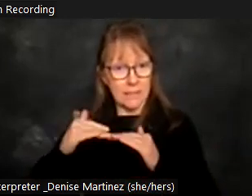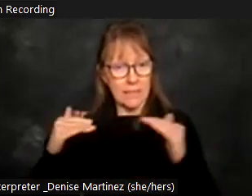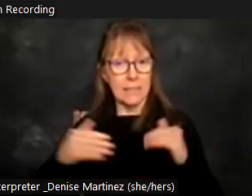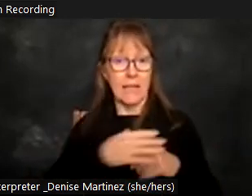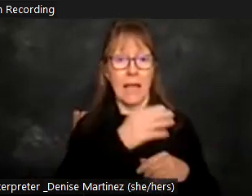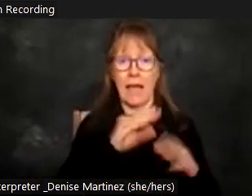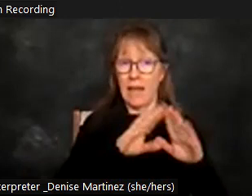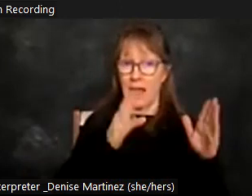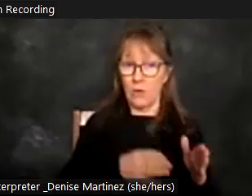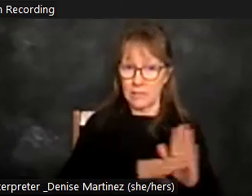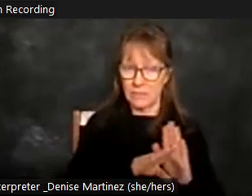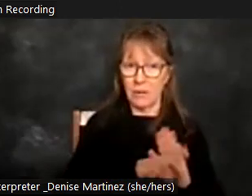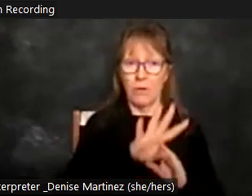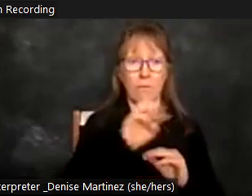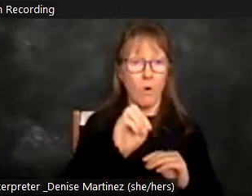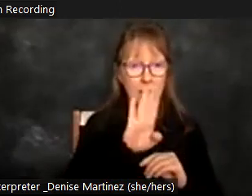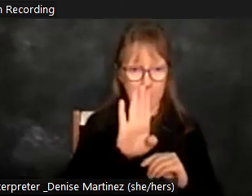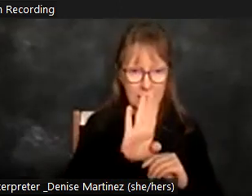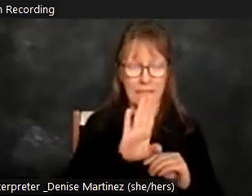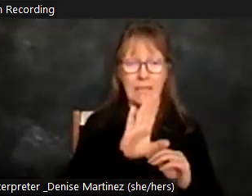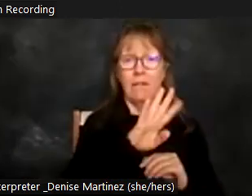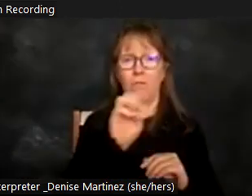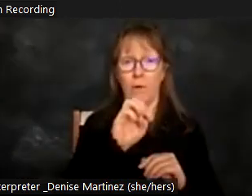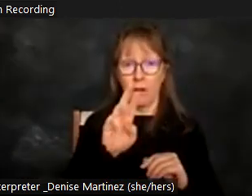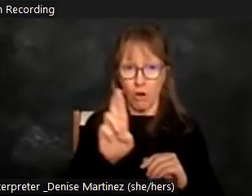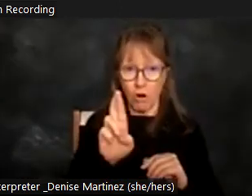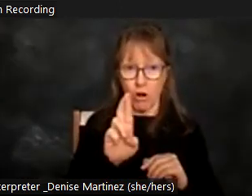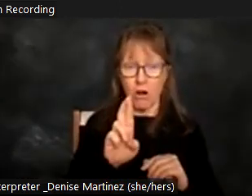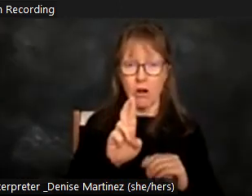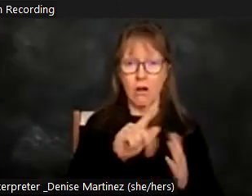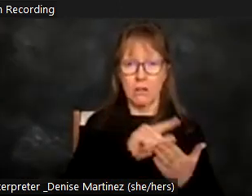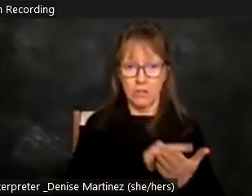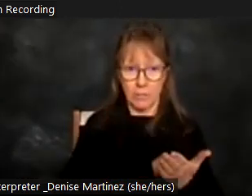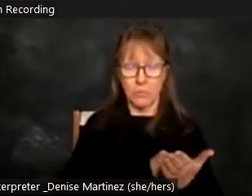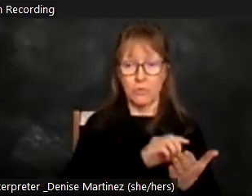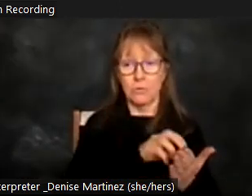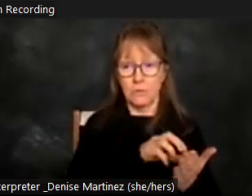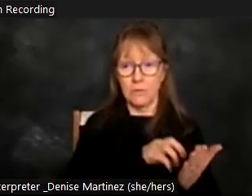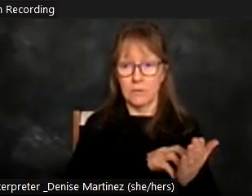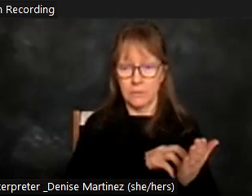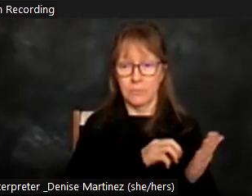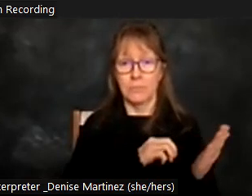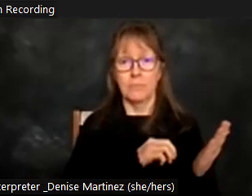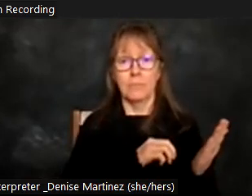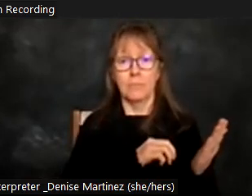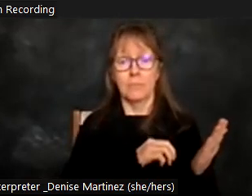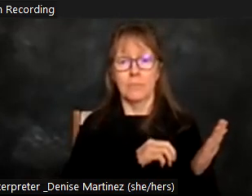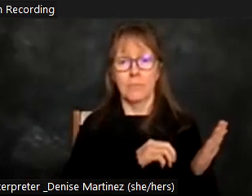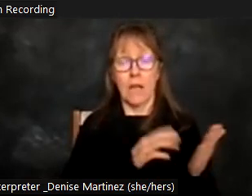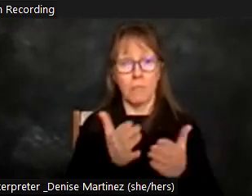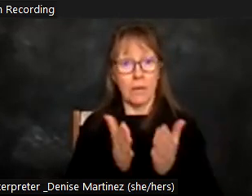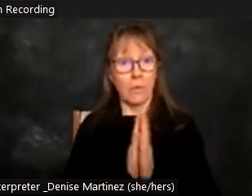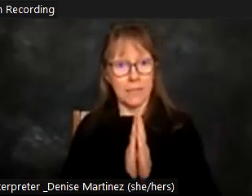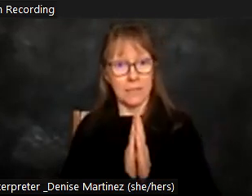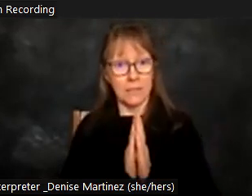40B, Chapter 40R, chapitre 40B, maybe, 40A, 40B, request or 40A, perhaps